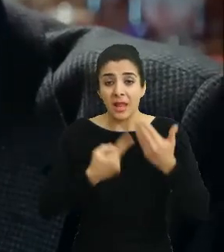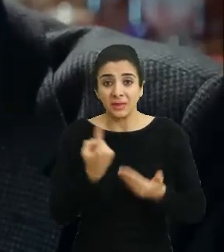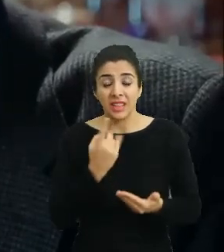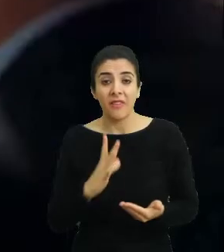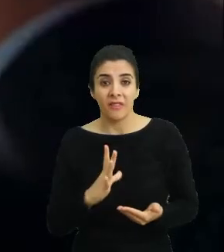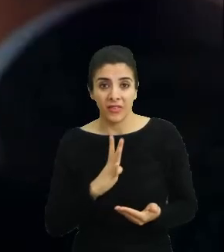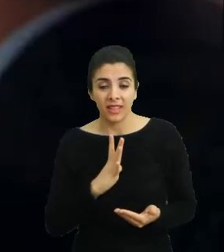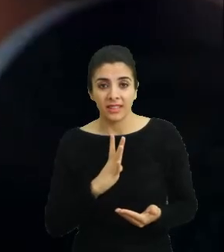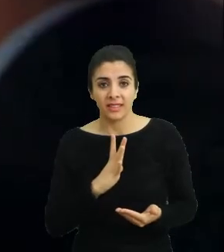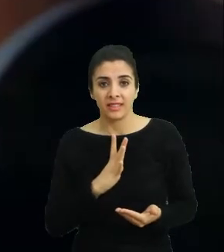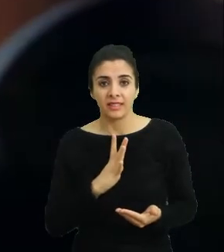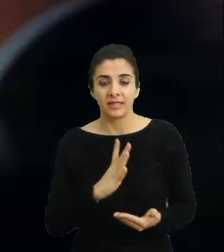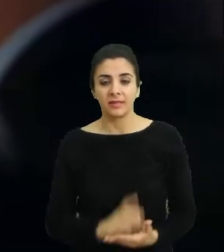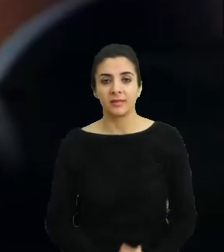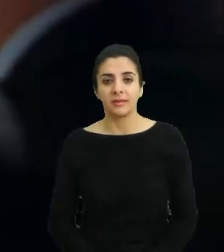Fatıma'sın.